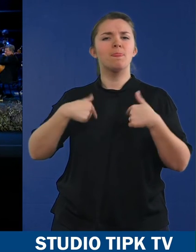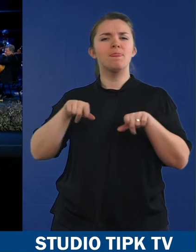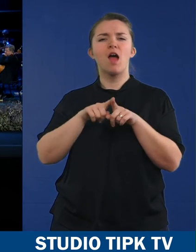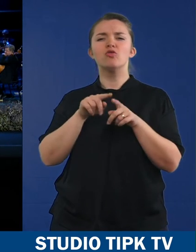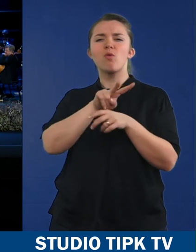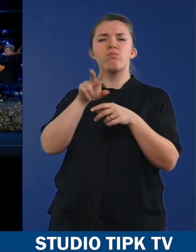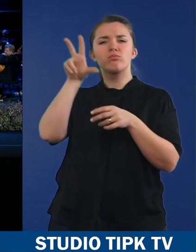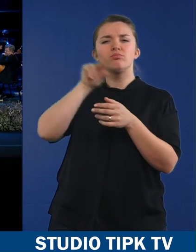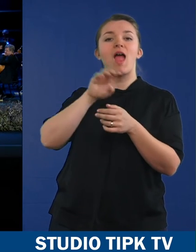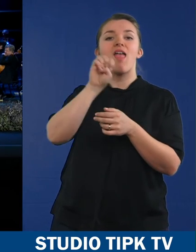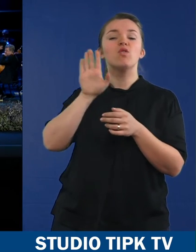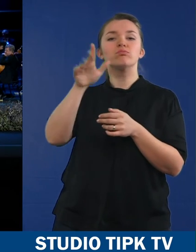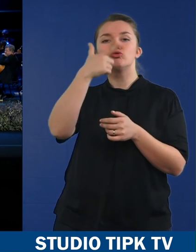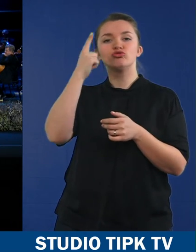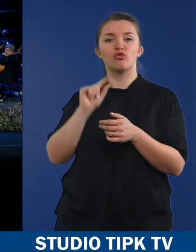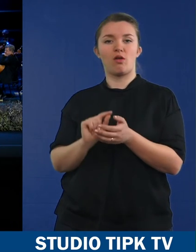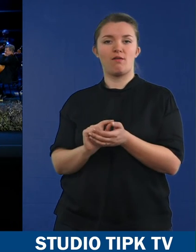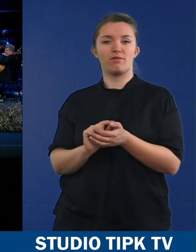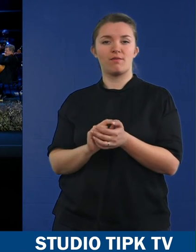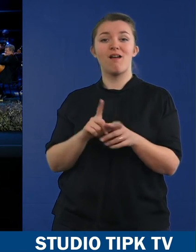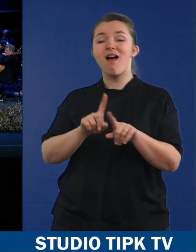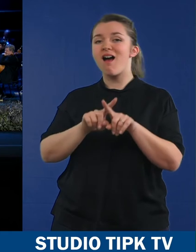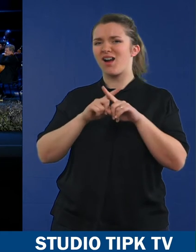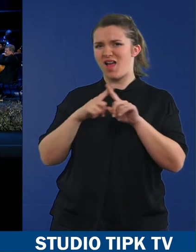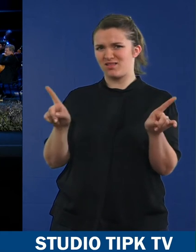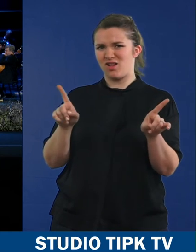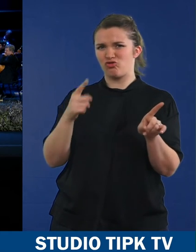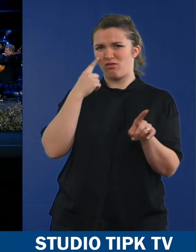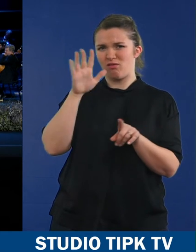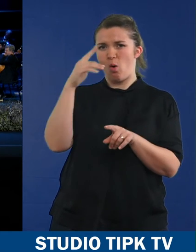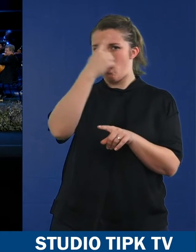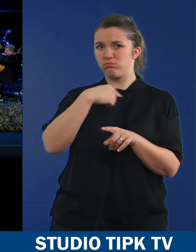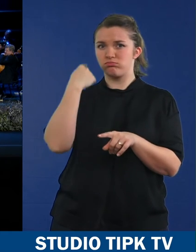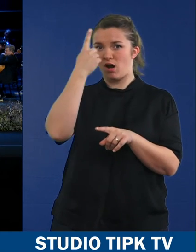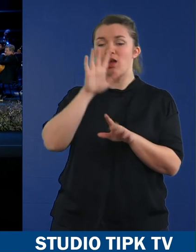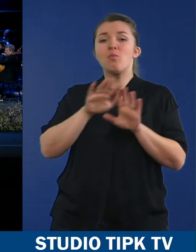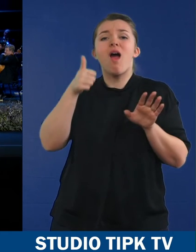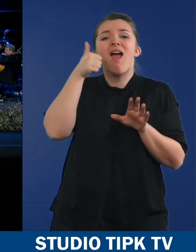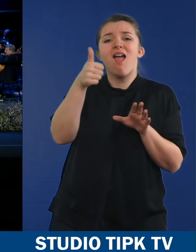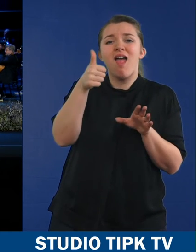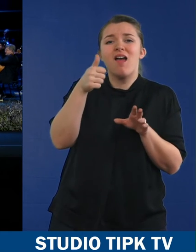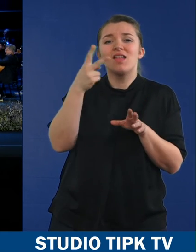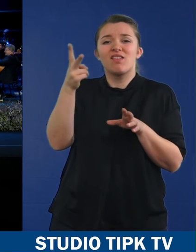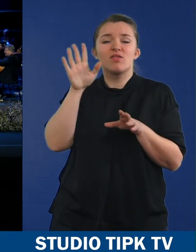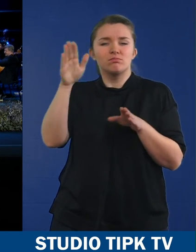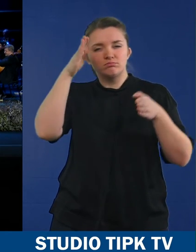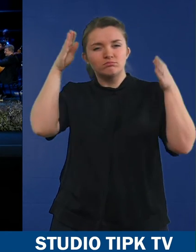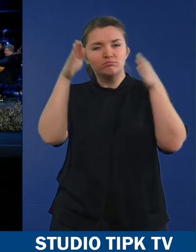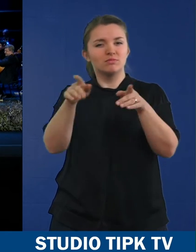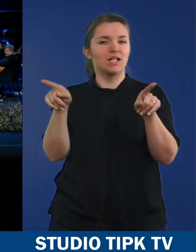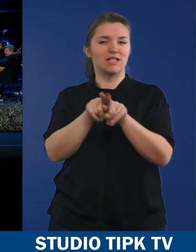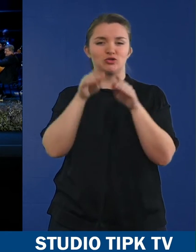ideal je evropski človek, različen v svojih obrazih, a samo eden v svojem